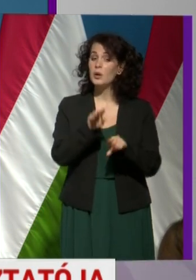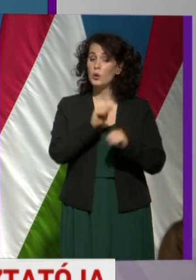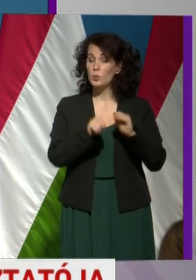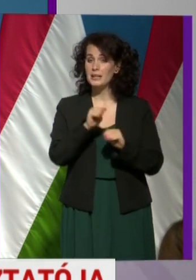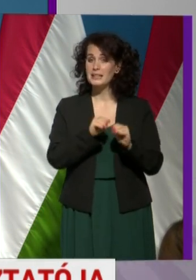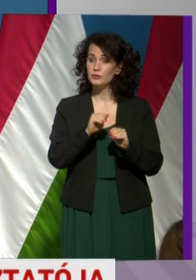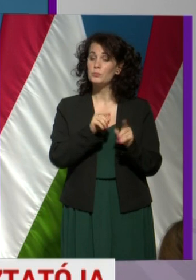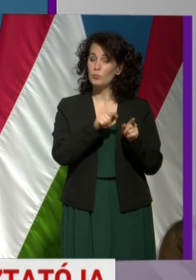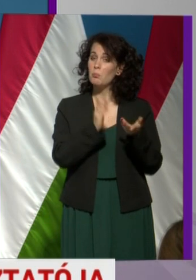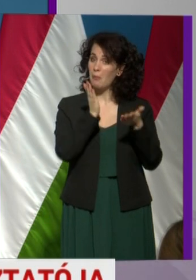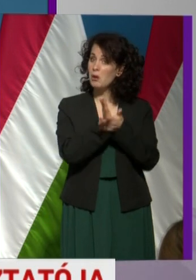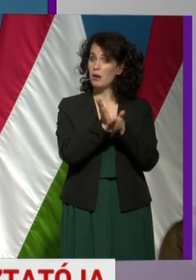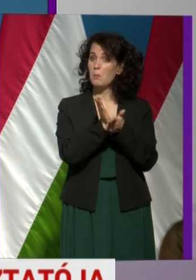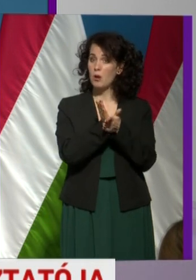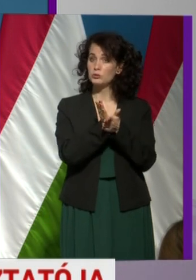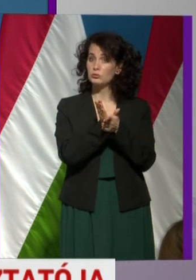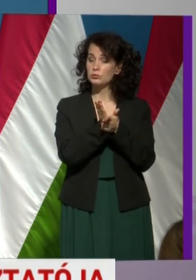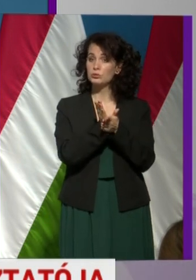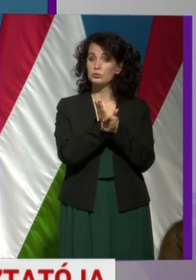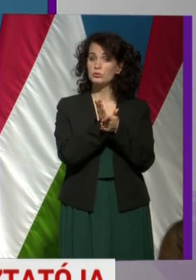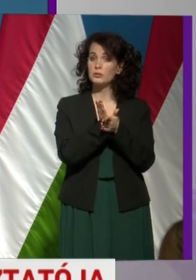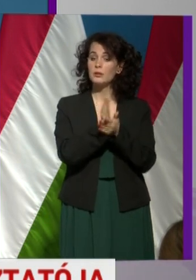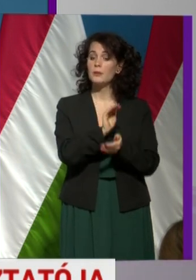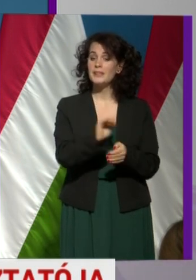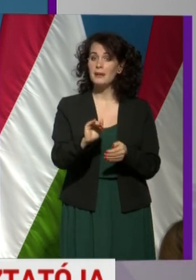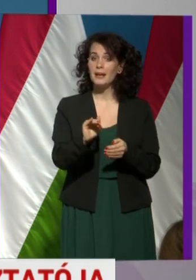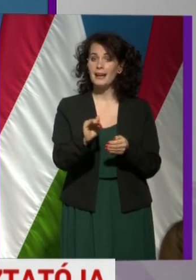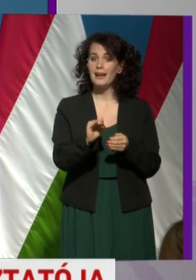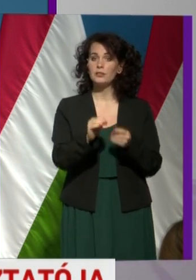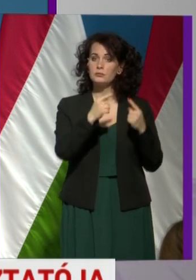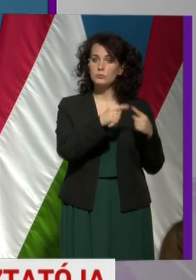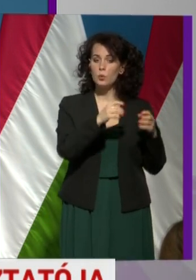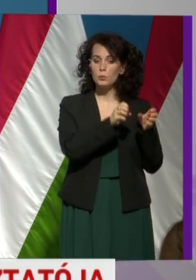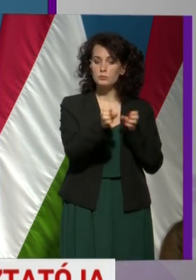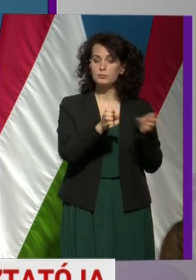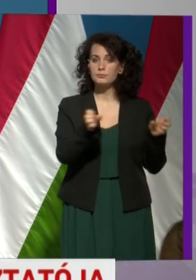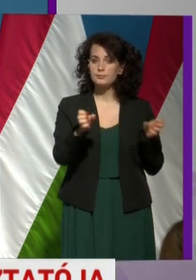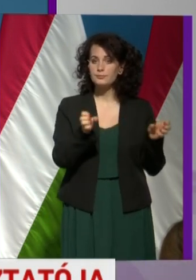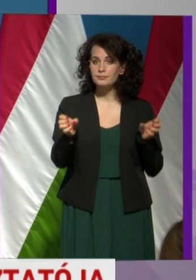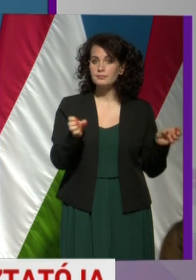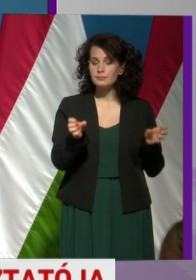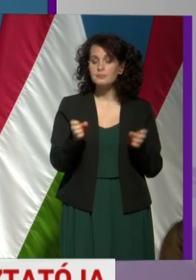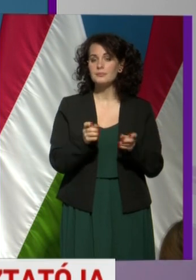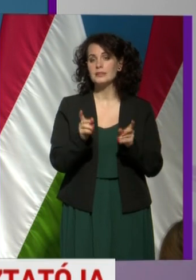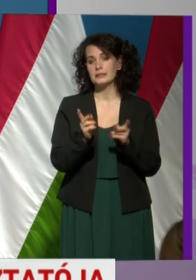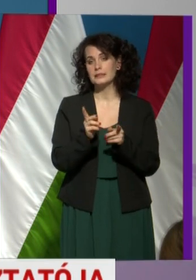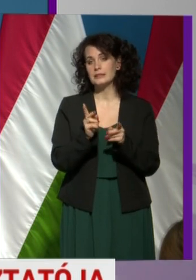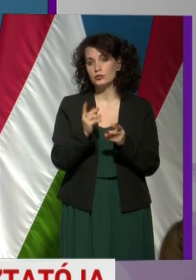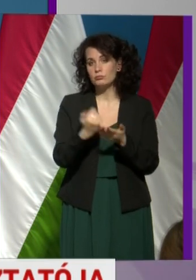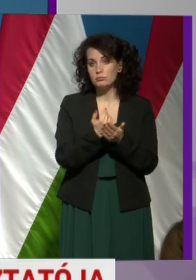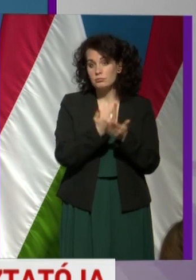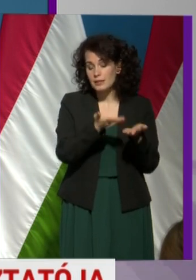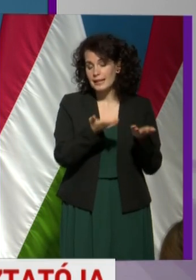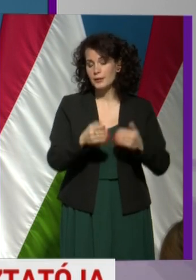is egyébként alkalmasak lehetnek arra, hogy a gyerekek szétterítése érdekében ezeket is